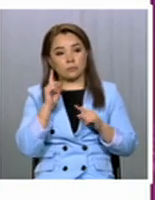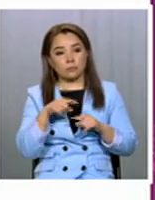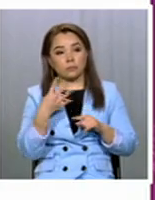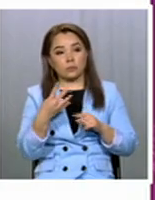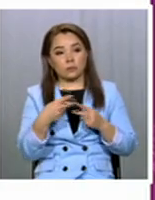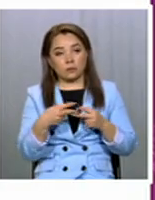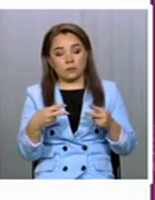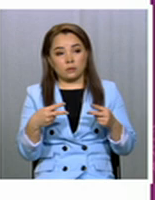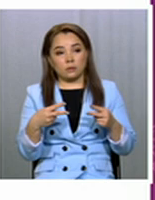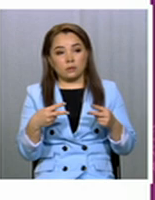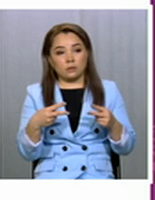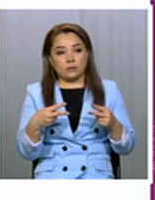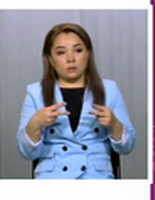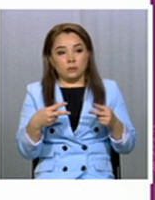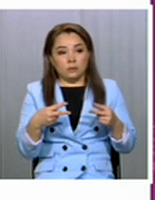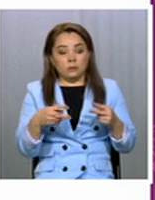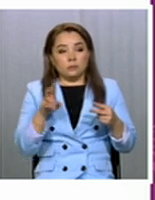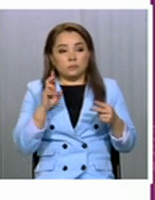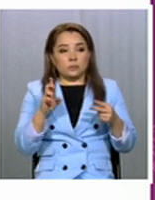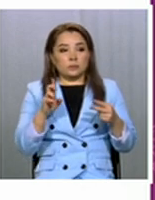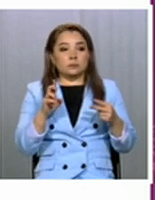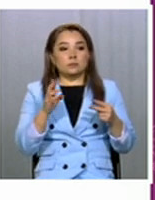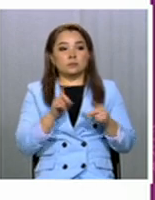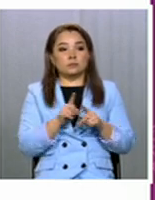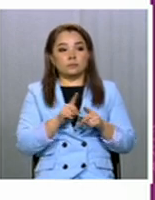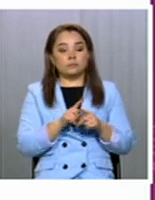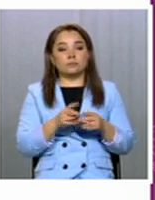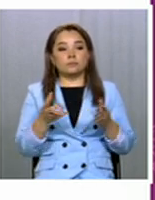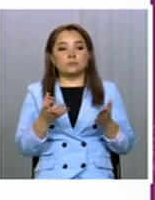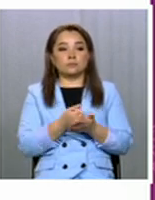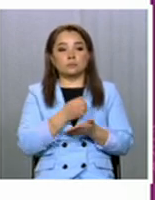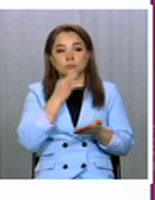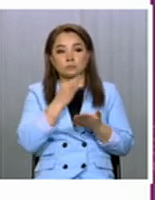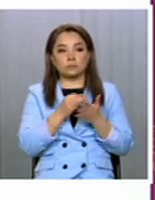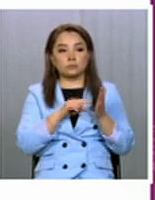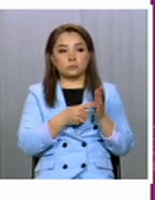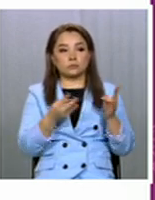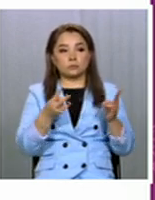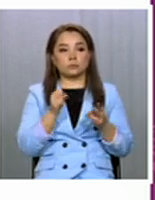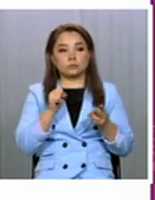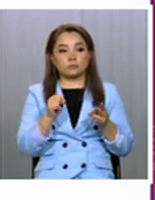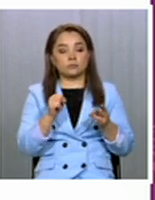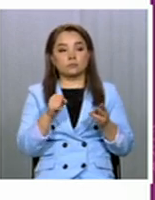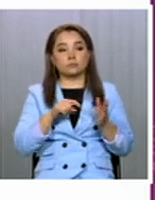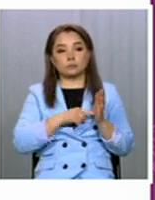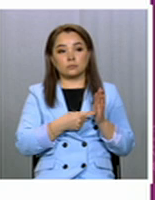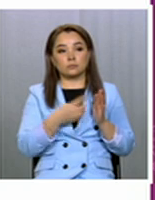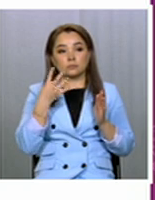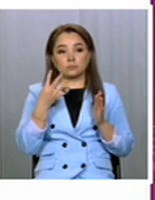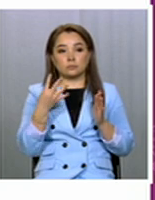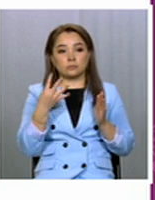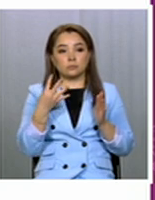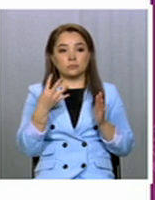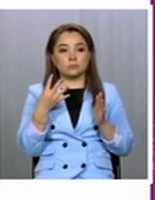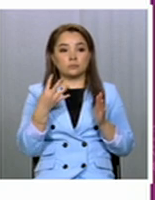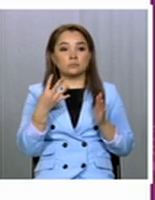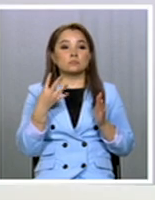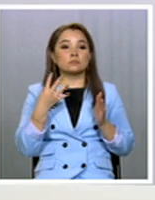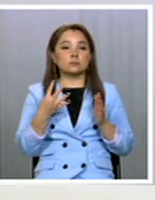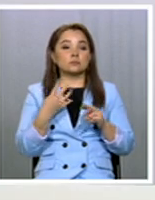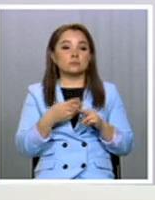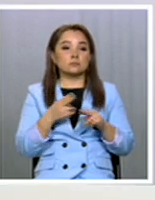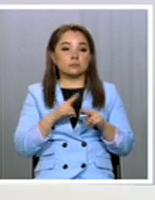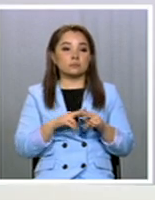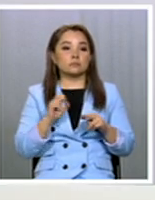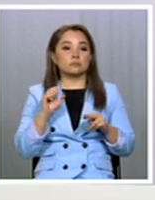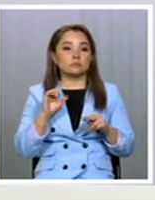тең. Онда Б нүктесінің абсциссасын табу керек. А нүктесінің абсциссасы 4-ке дегеніміз, А нүктесінен